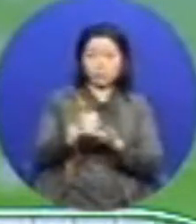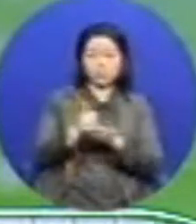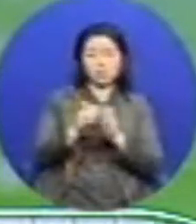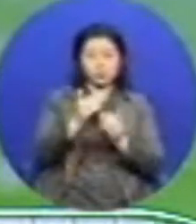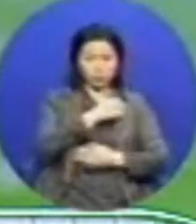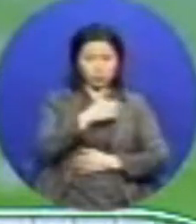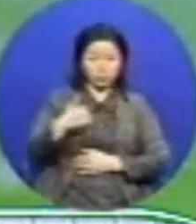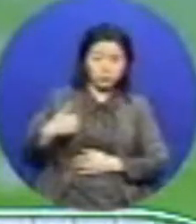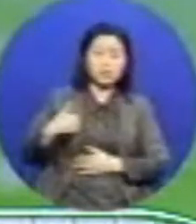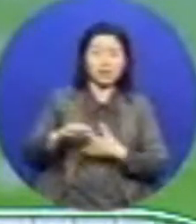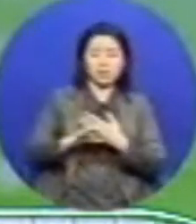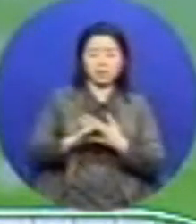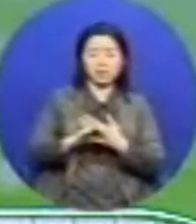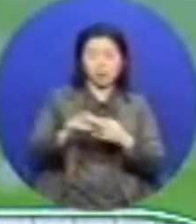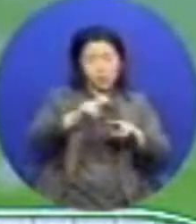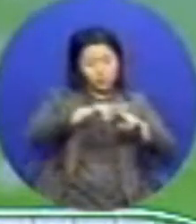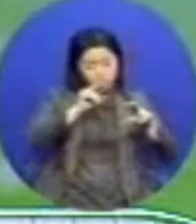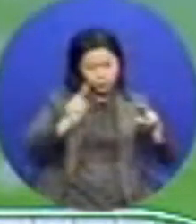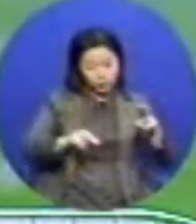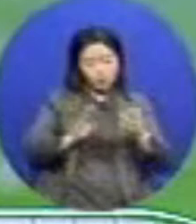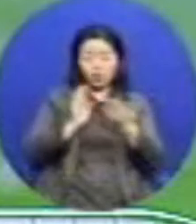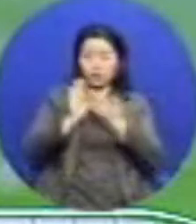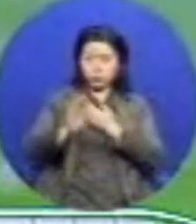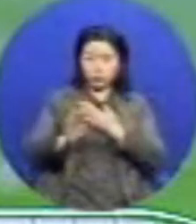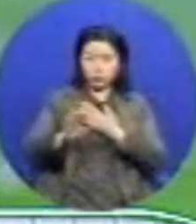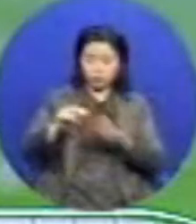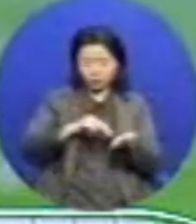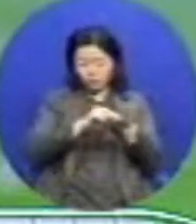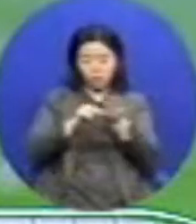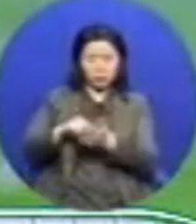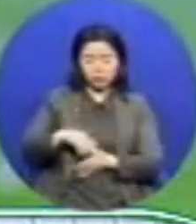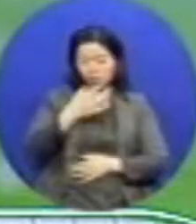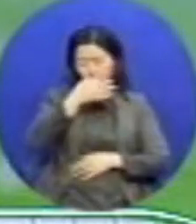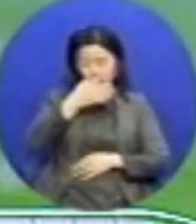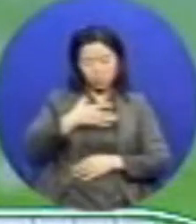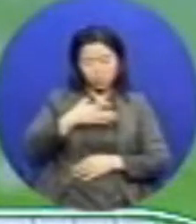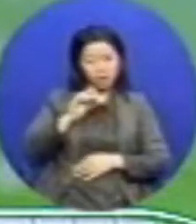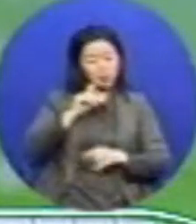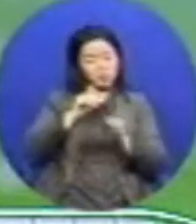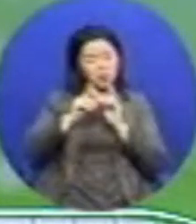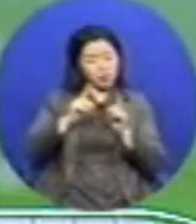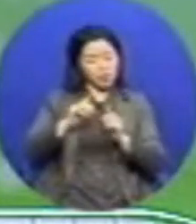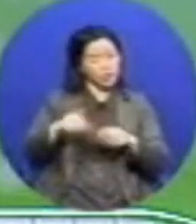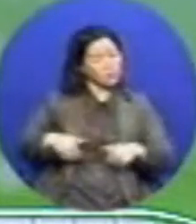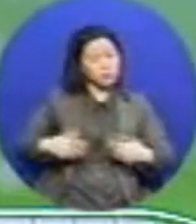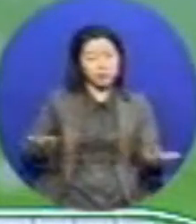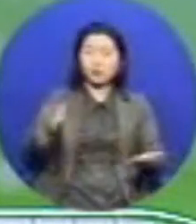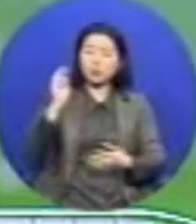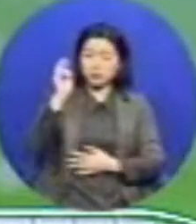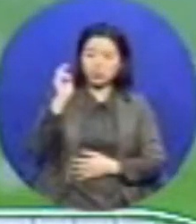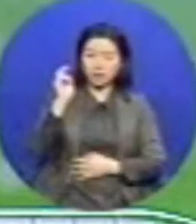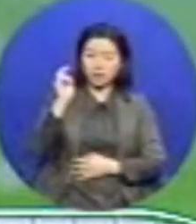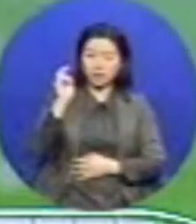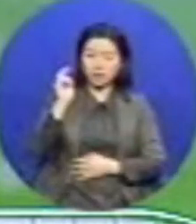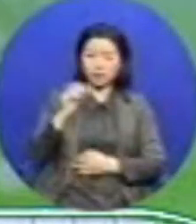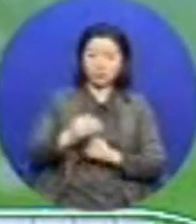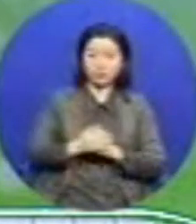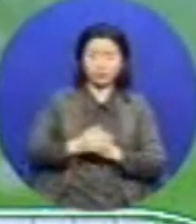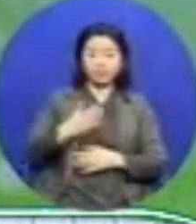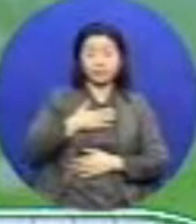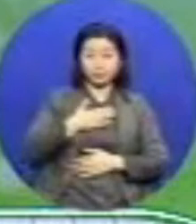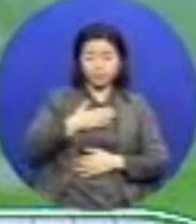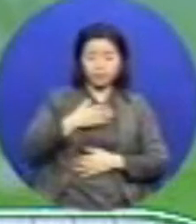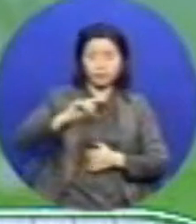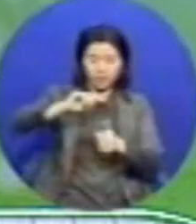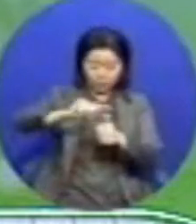그러면 은퇴하고 난 다음에 외롭다 힘들다 할 것도 없지 않을까 제가 스스로 저